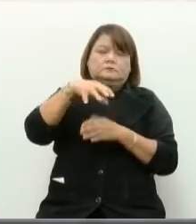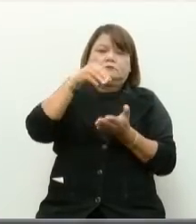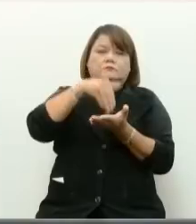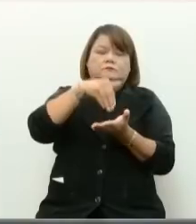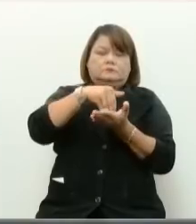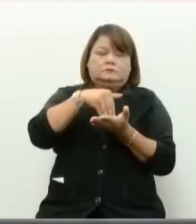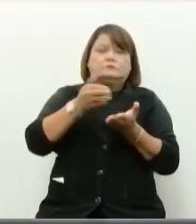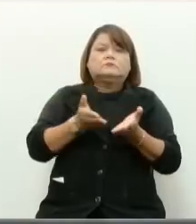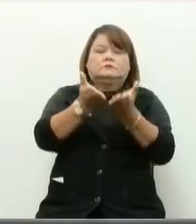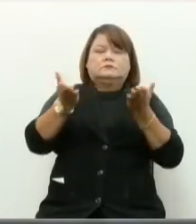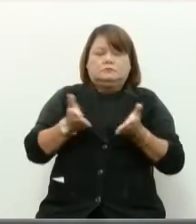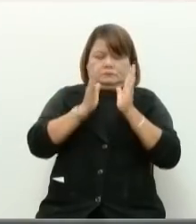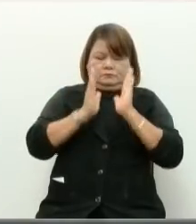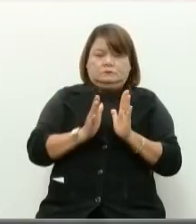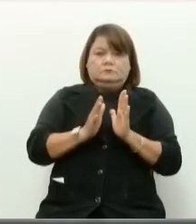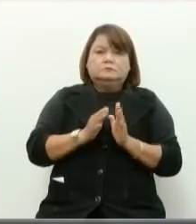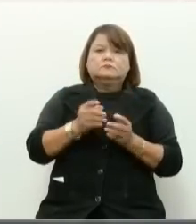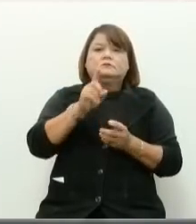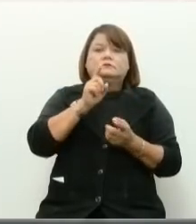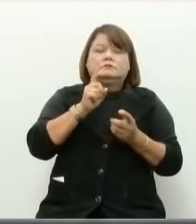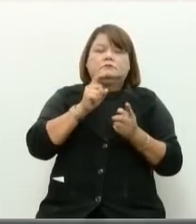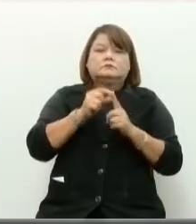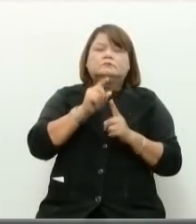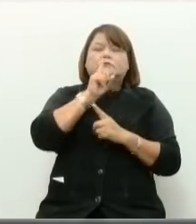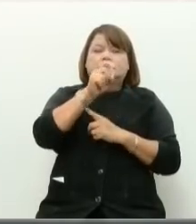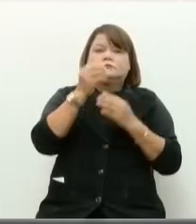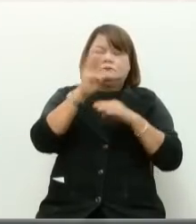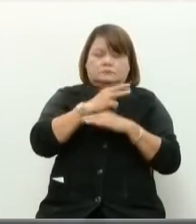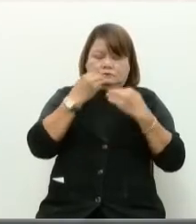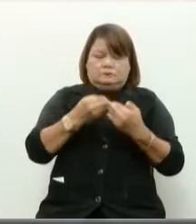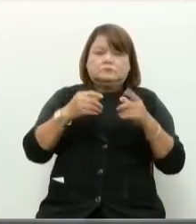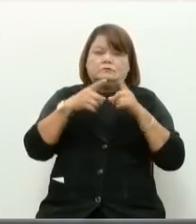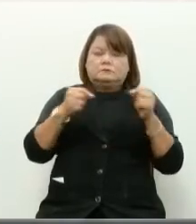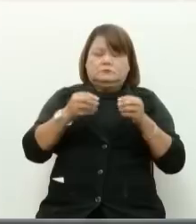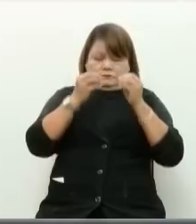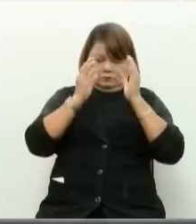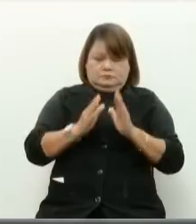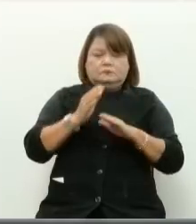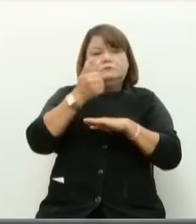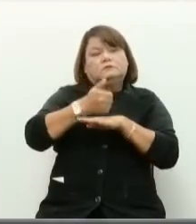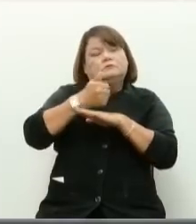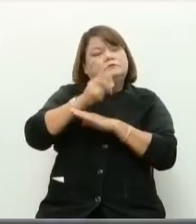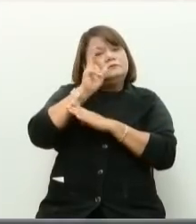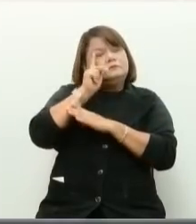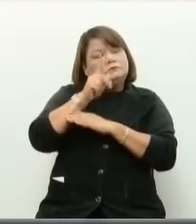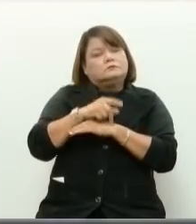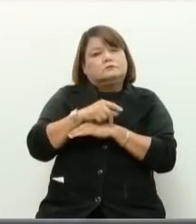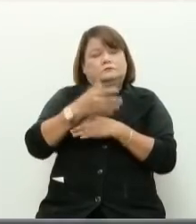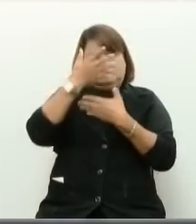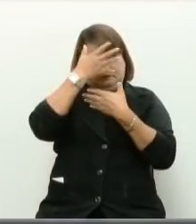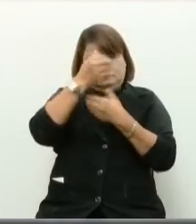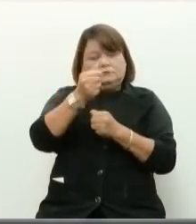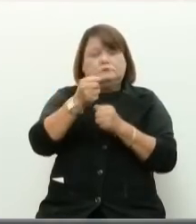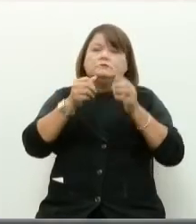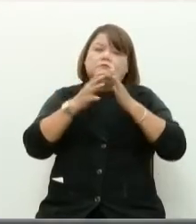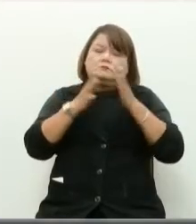หารบุคคลซึ่งประเด็นคำถามวันนี้เป็นประเด็นที่คุณครูเองหรือท่านผอ.เขตเองก็สนใจจำน